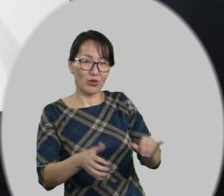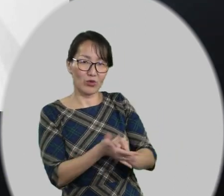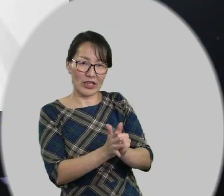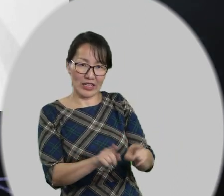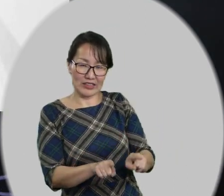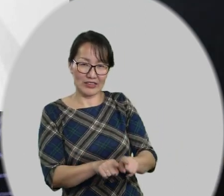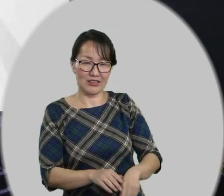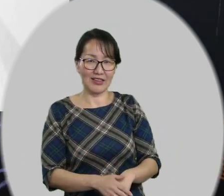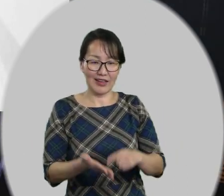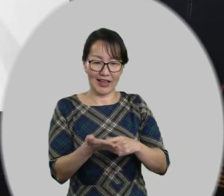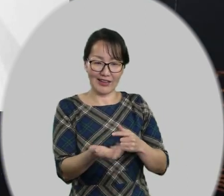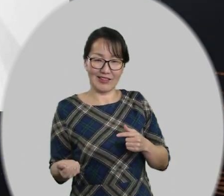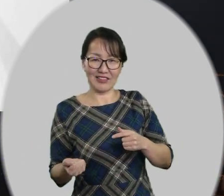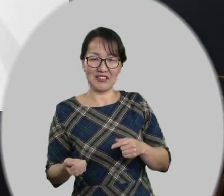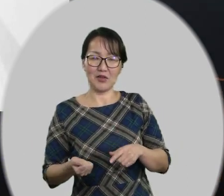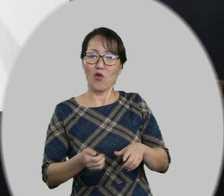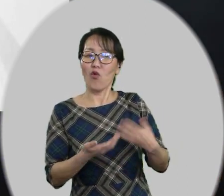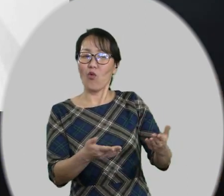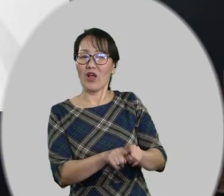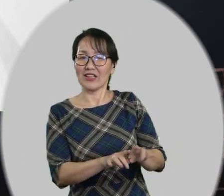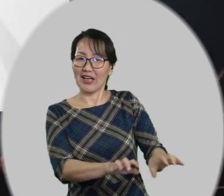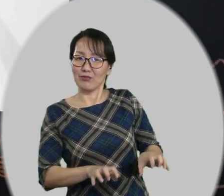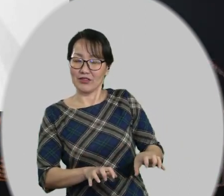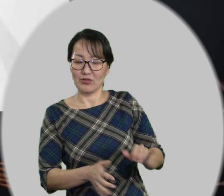За, гар татах гэдэг маань харамлах гэсэн үг байна.